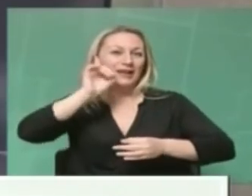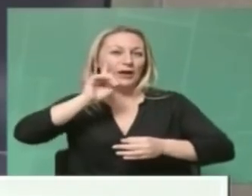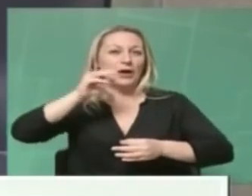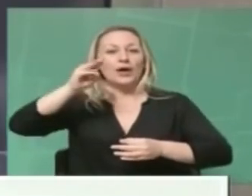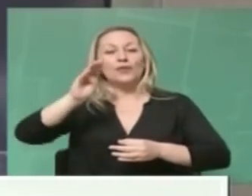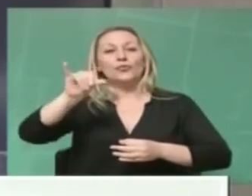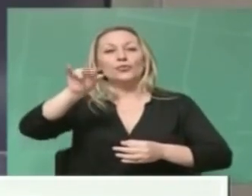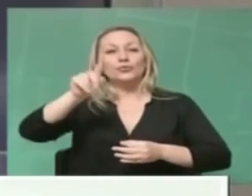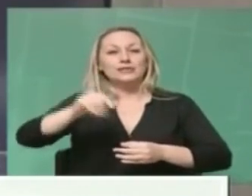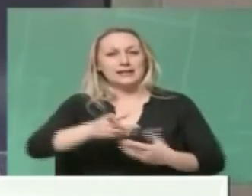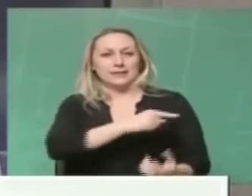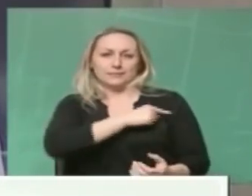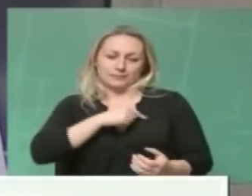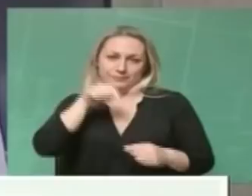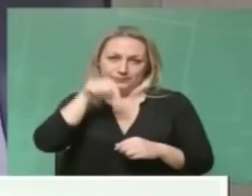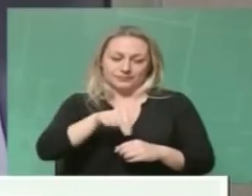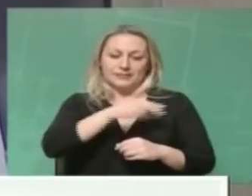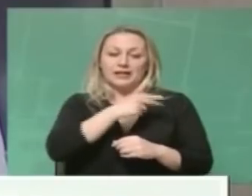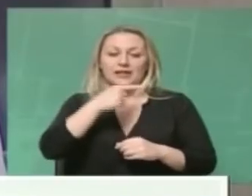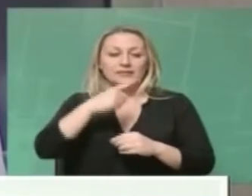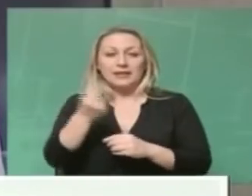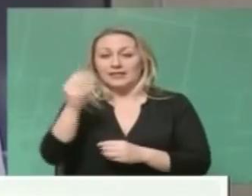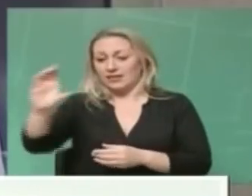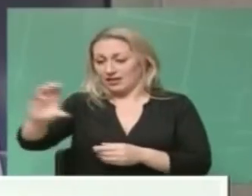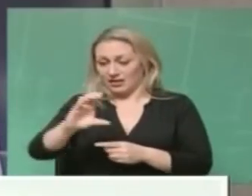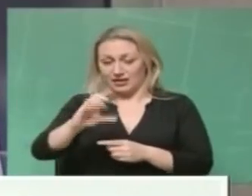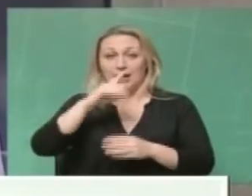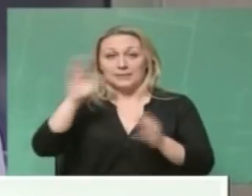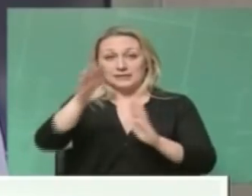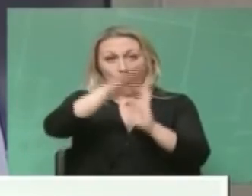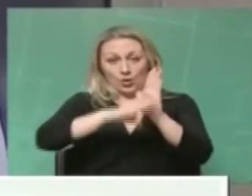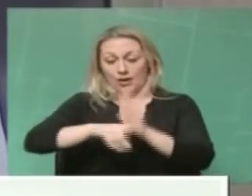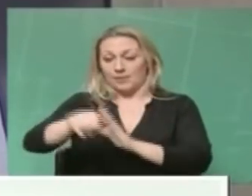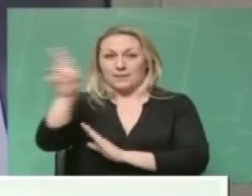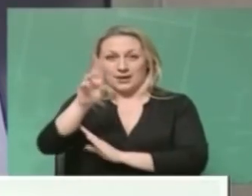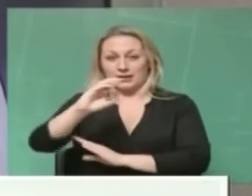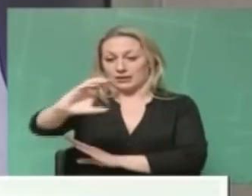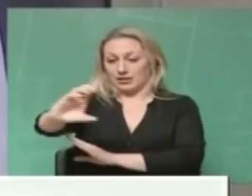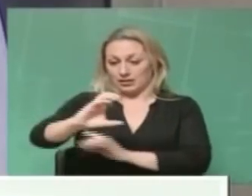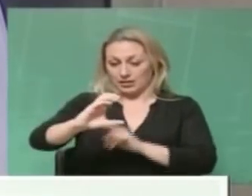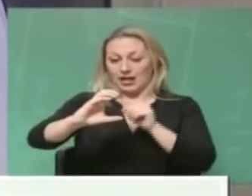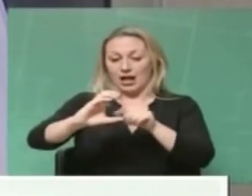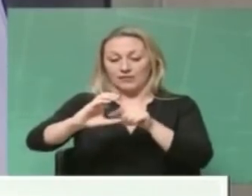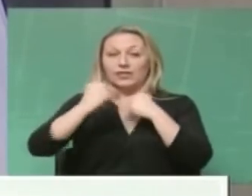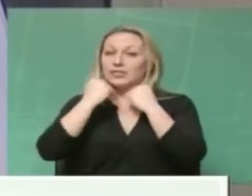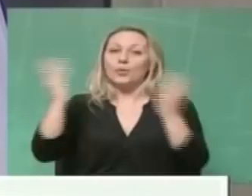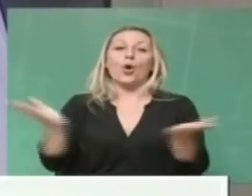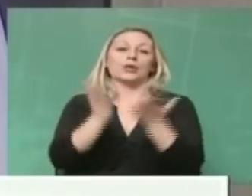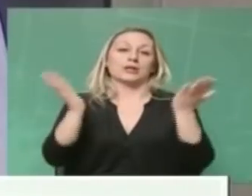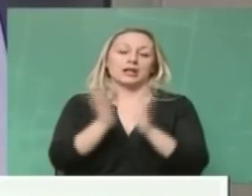κυρία Μπουρουτζή, ότι εν πάση περιπτώσει αυτά είναι χρήματα τα οποία δεν μπορούμε να τα κάνουμε ό,τι θέλουμε. Σωστό είναι αυτό. Υπάρχει κάποιο σχεδιασμό για